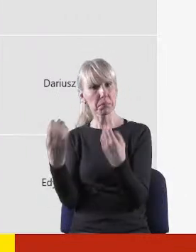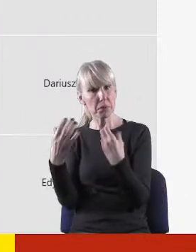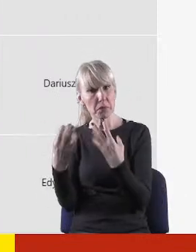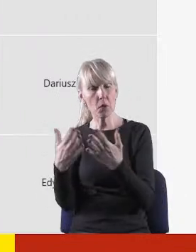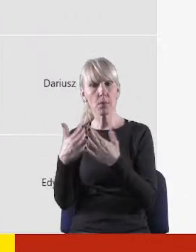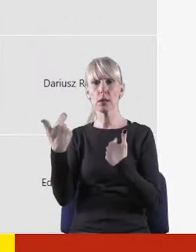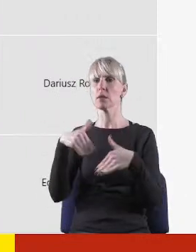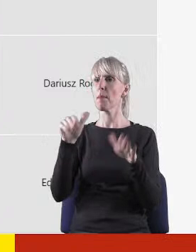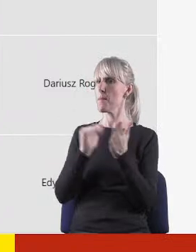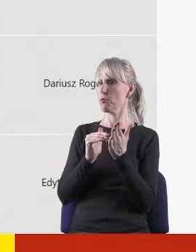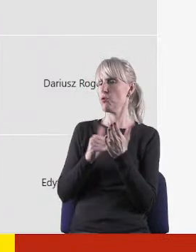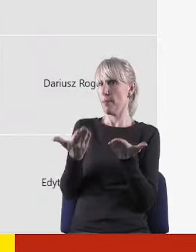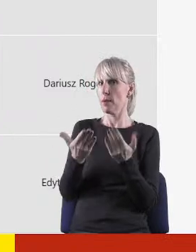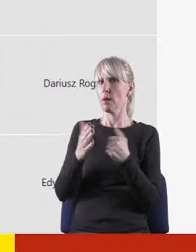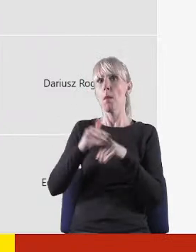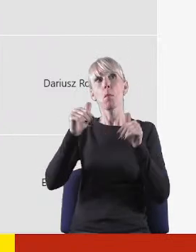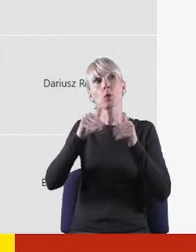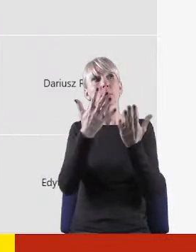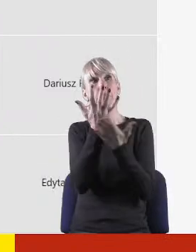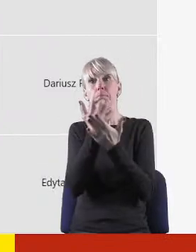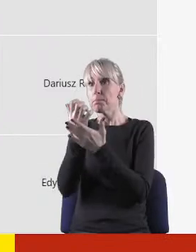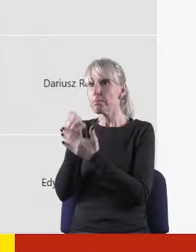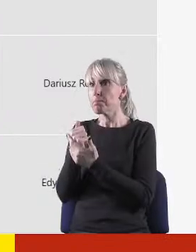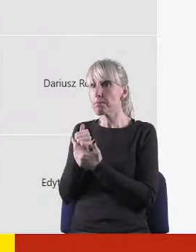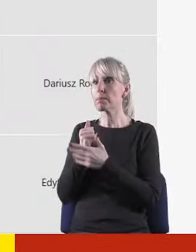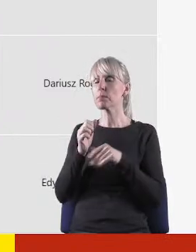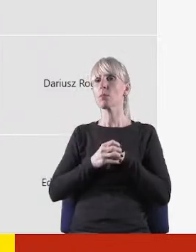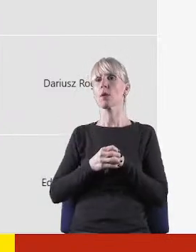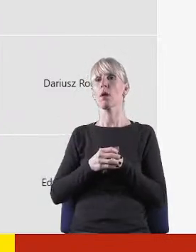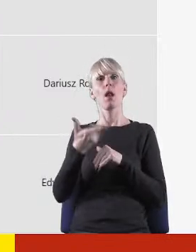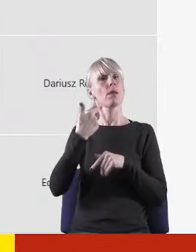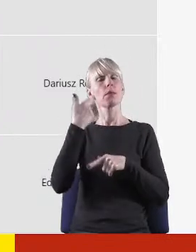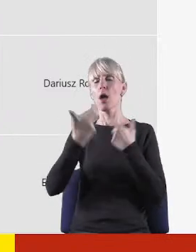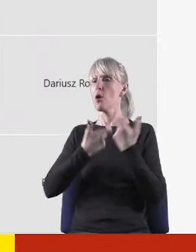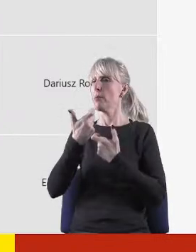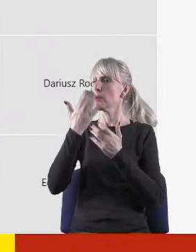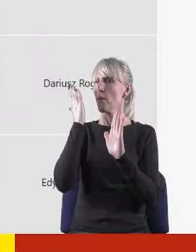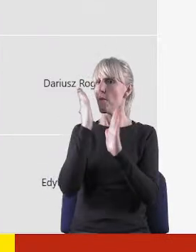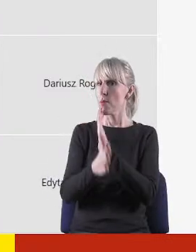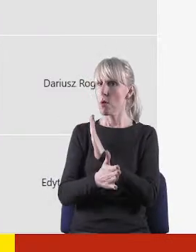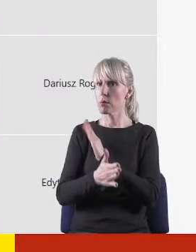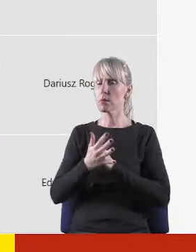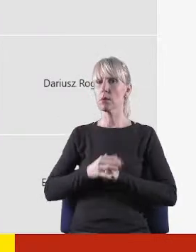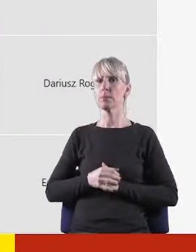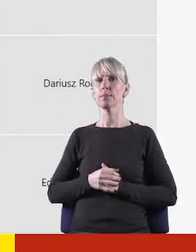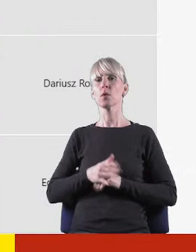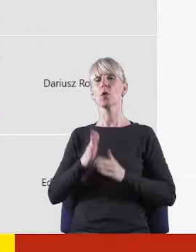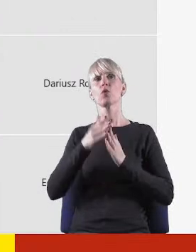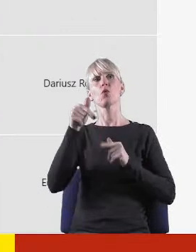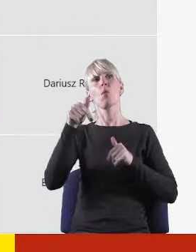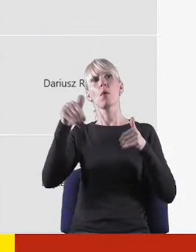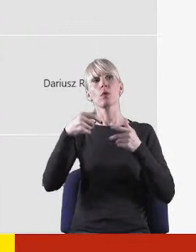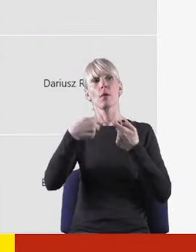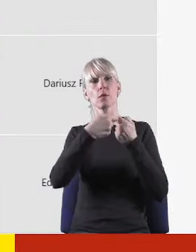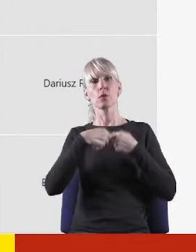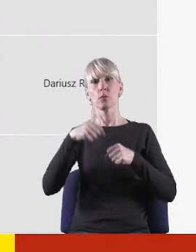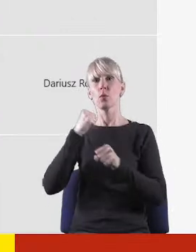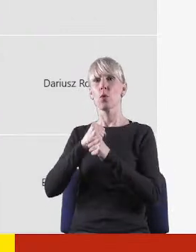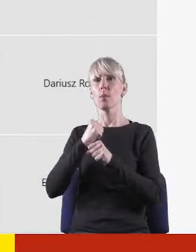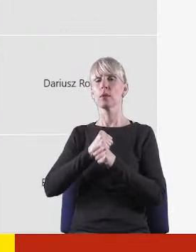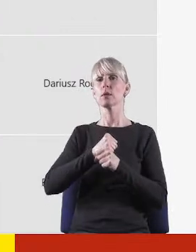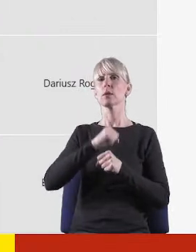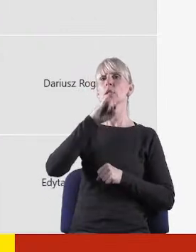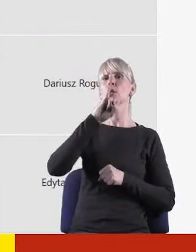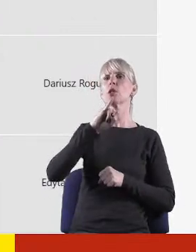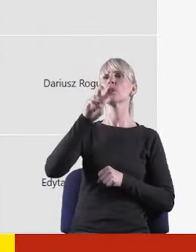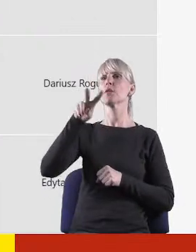byłyby przydatne i będziemy je pozyskiwać, natomiast nie robimy tego wprost. Tutaj Współpraca chociażby z IBE, Instytutem